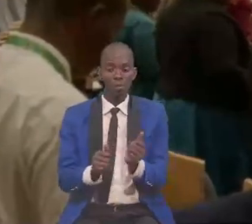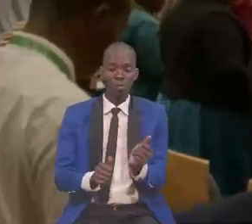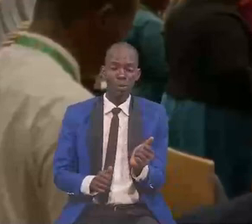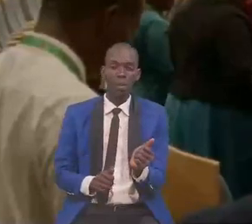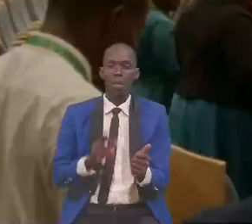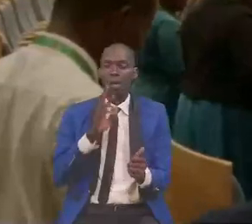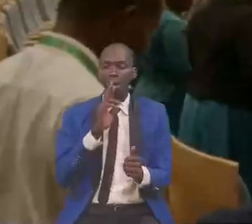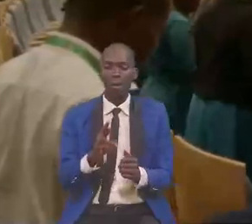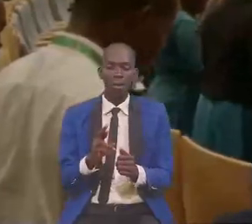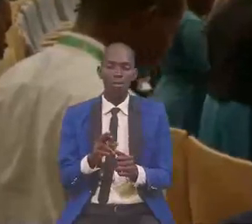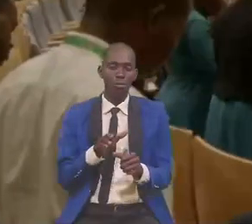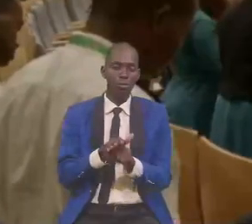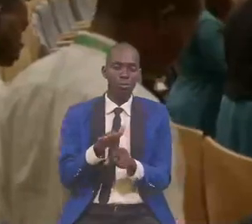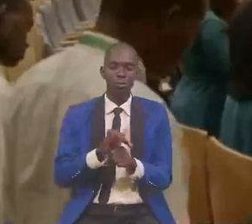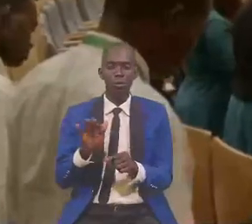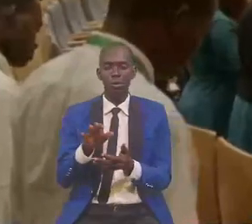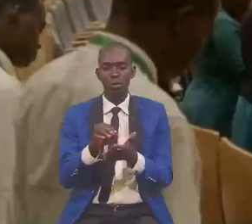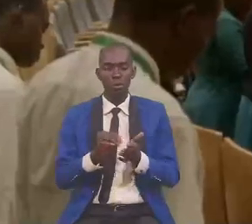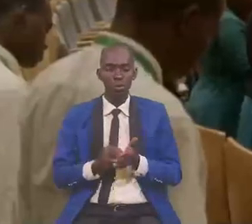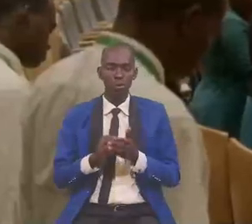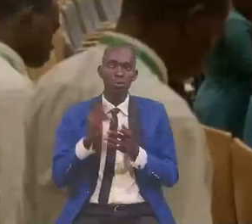Si les rétrogrades accomplissent leur prophétie.